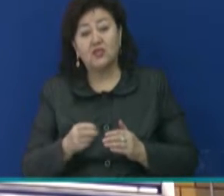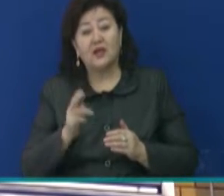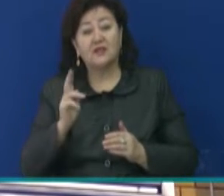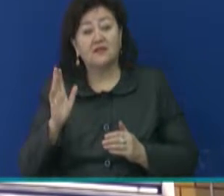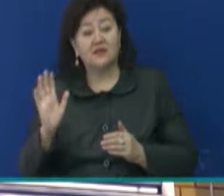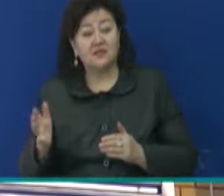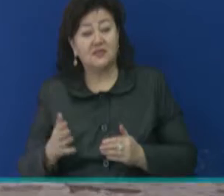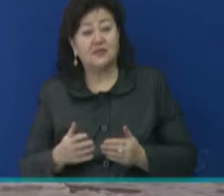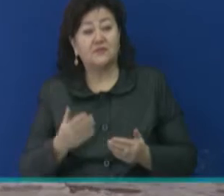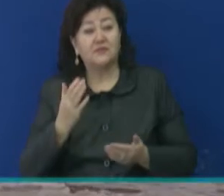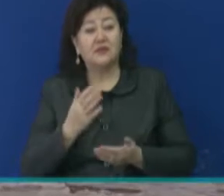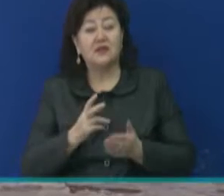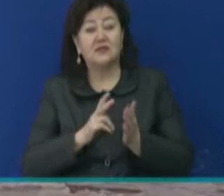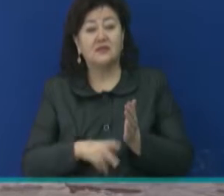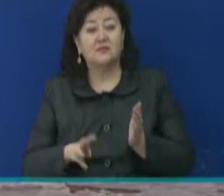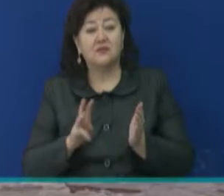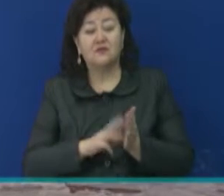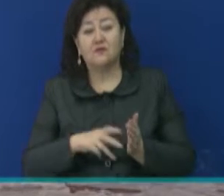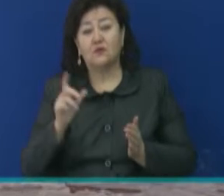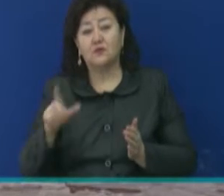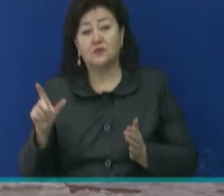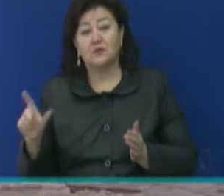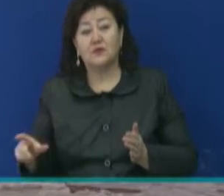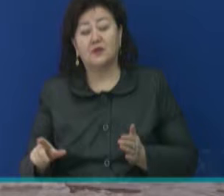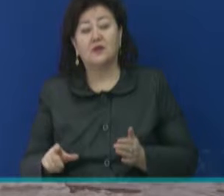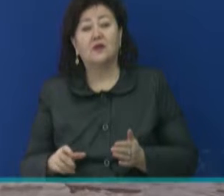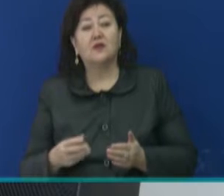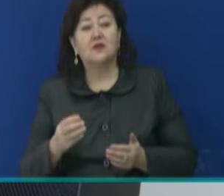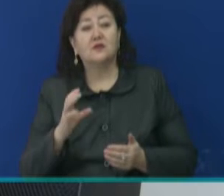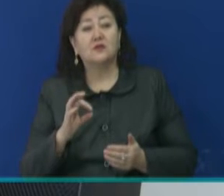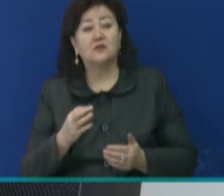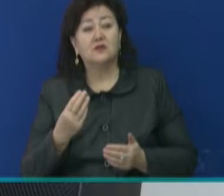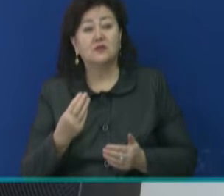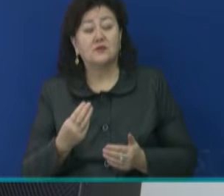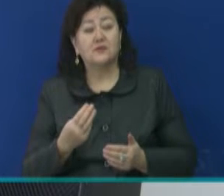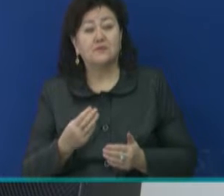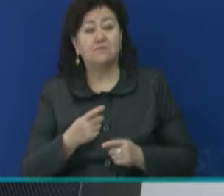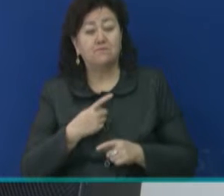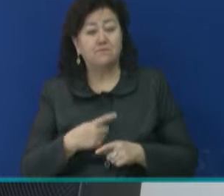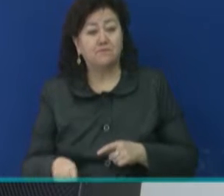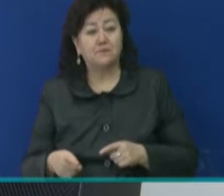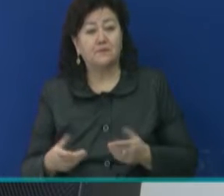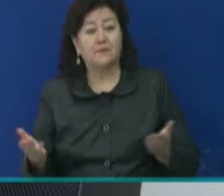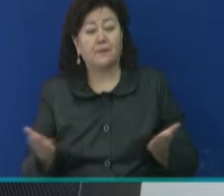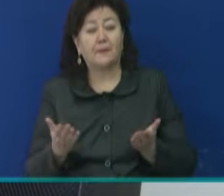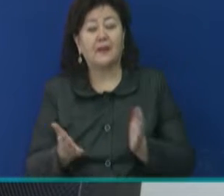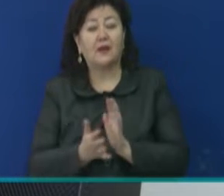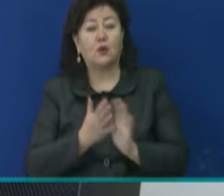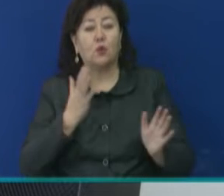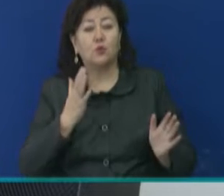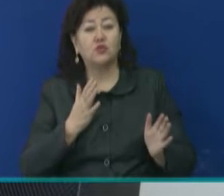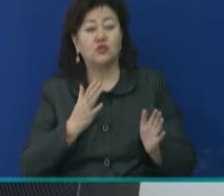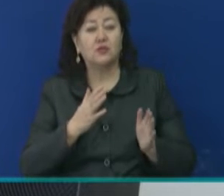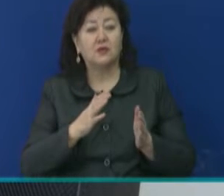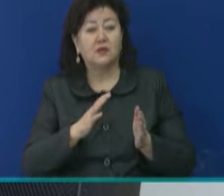попечения родителей и 78 граждан из социальной уязвимых слоев населения быстрее Какая очень продвигается